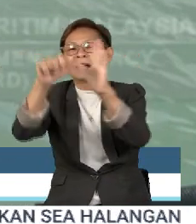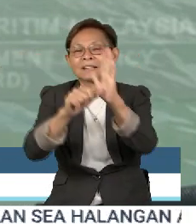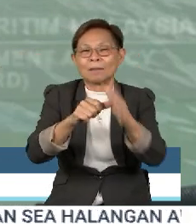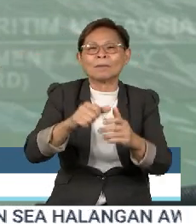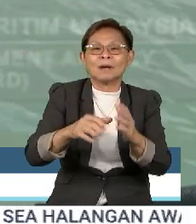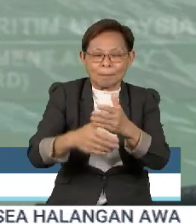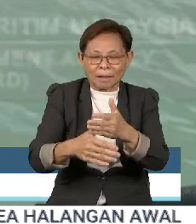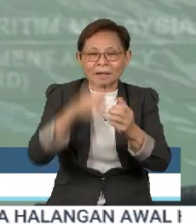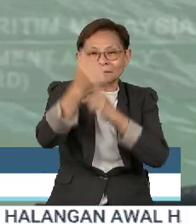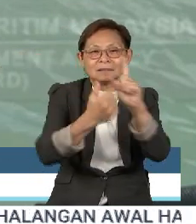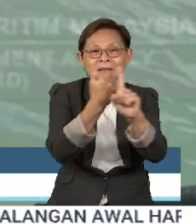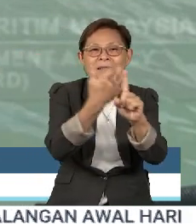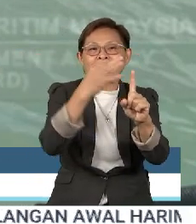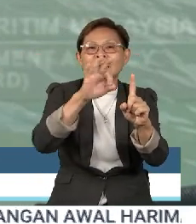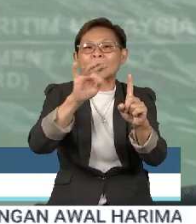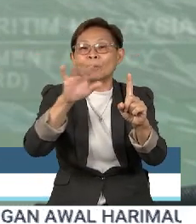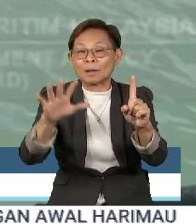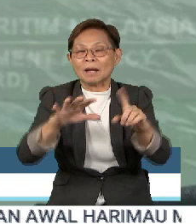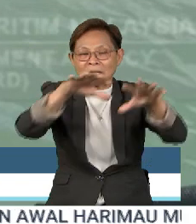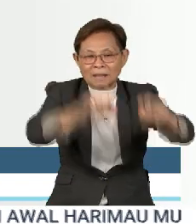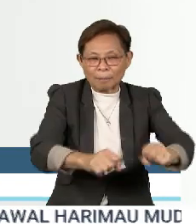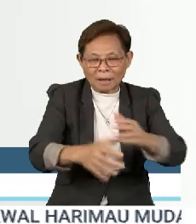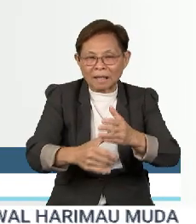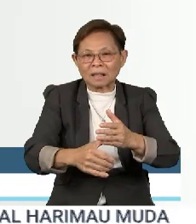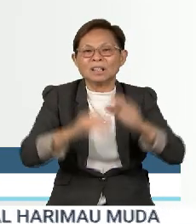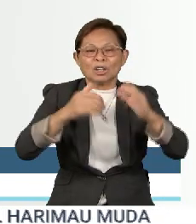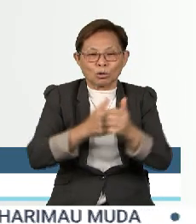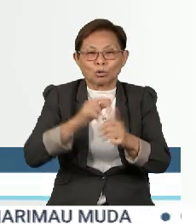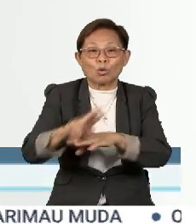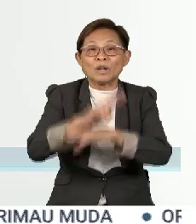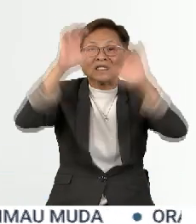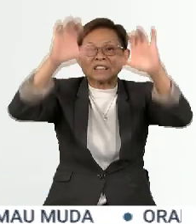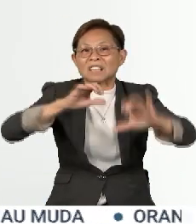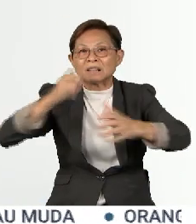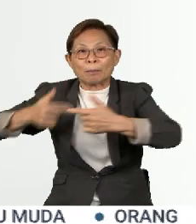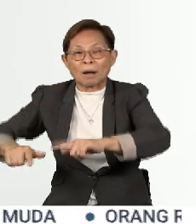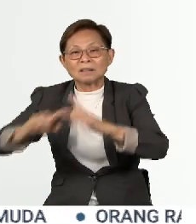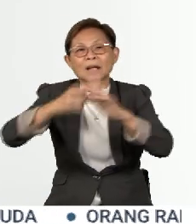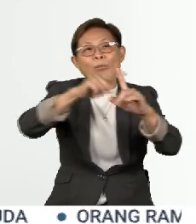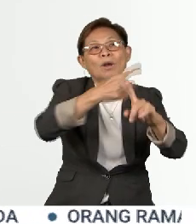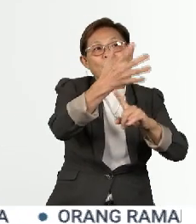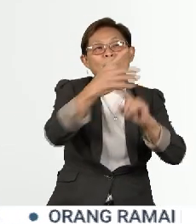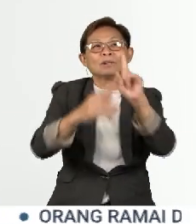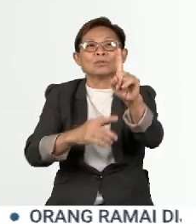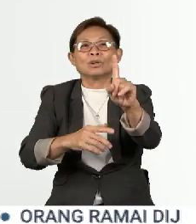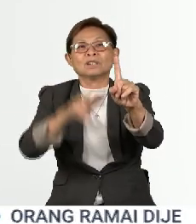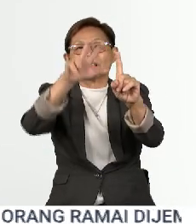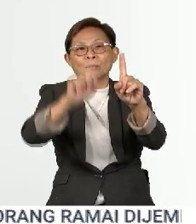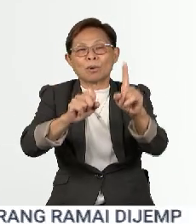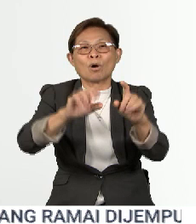perikanan 1985 karena Menangkap ikan menggunakan kaidah yang tidak dibenarkan sejak mie sebanyak 132